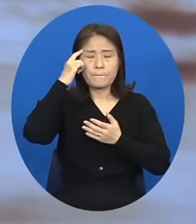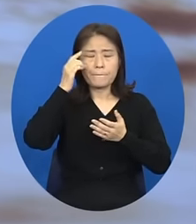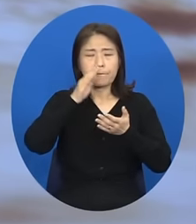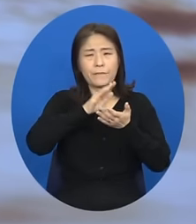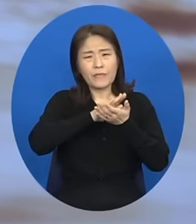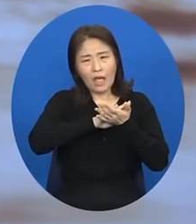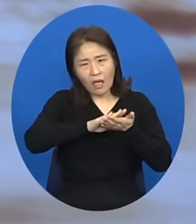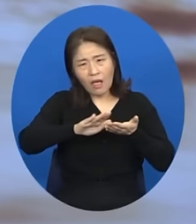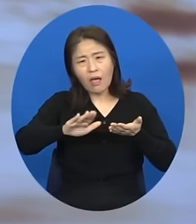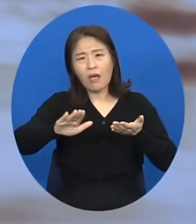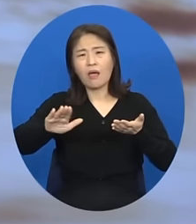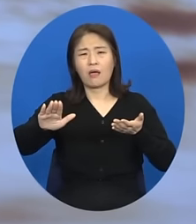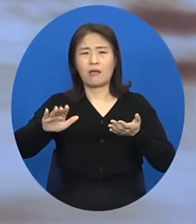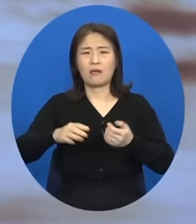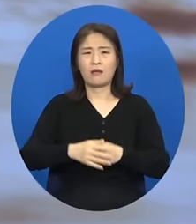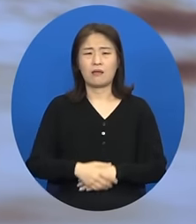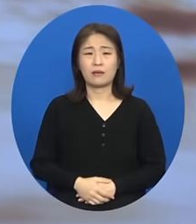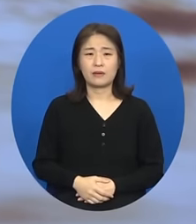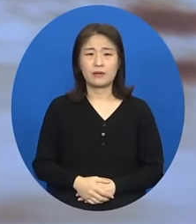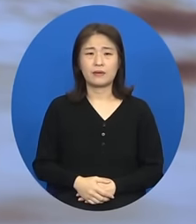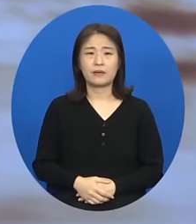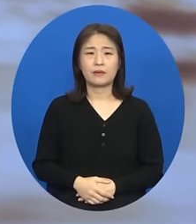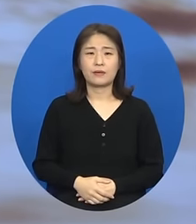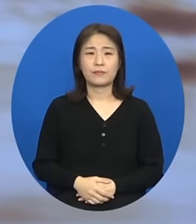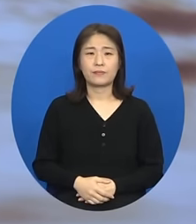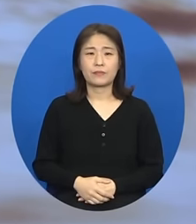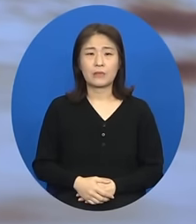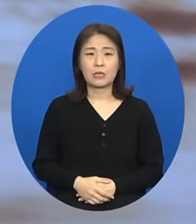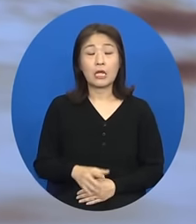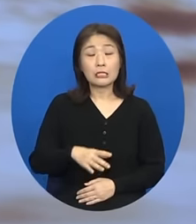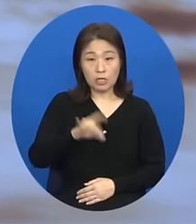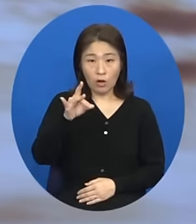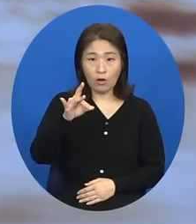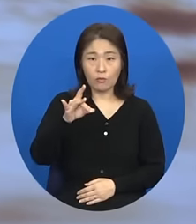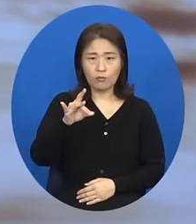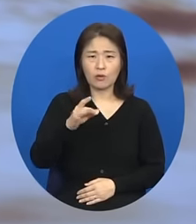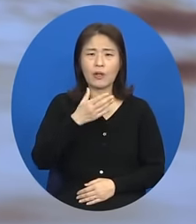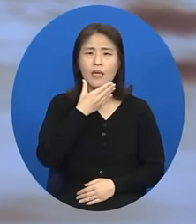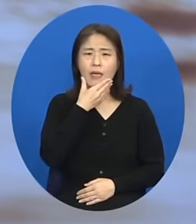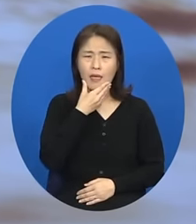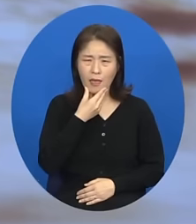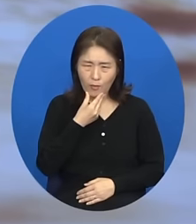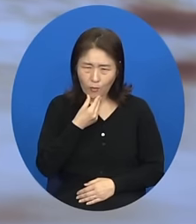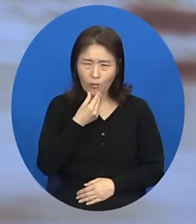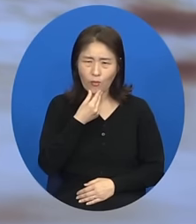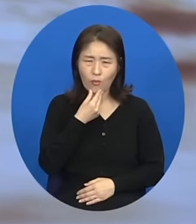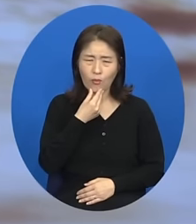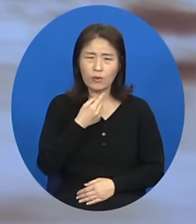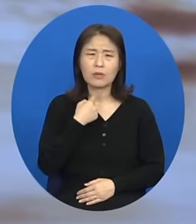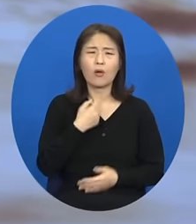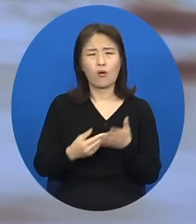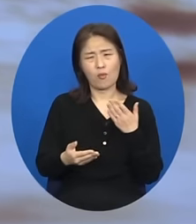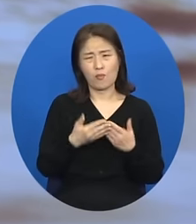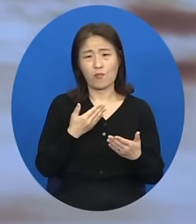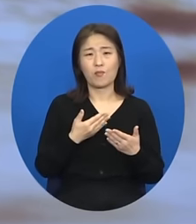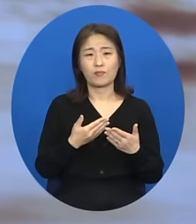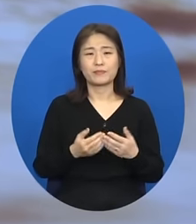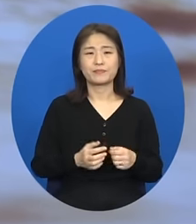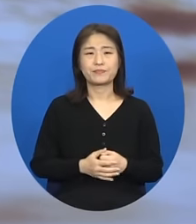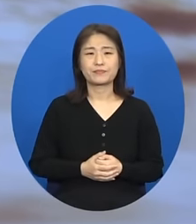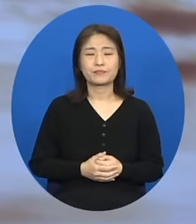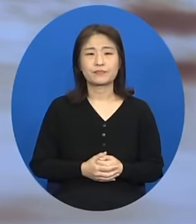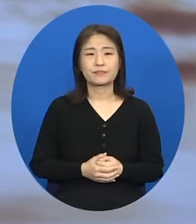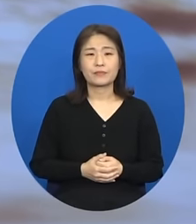왔어요. 저는 그때 처음으로 진정한 행복이라는 것을 경험했습니다. 이전에는 이 행복을